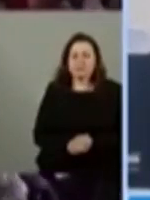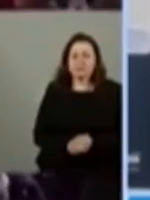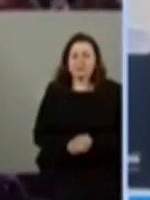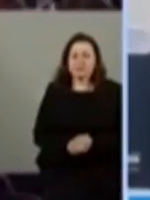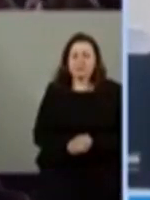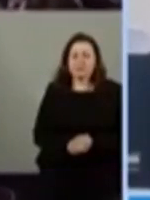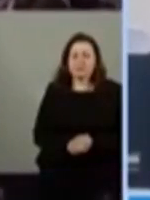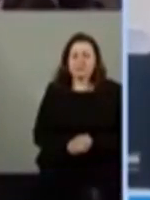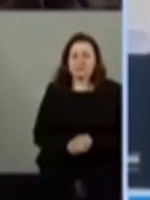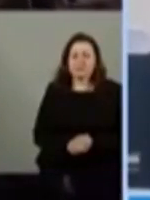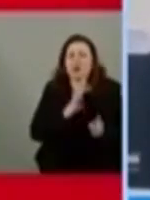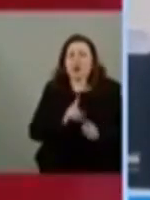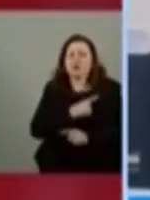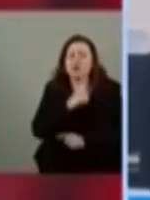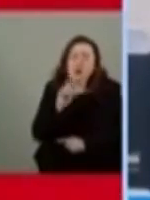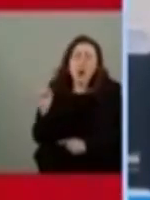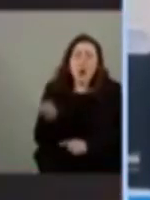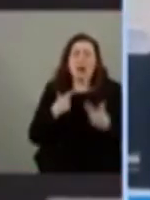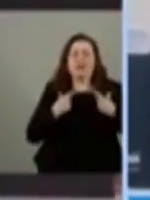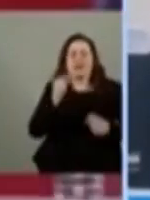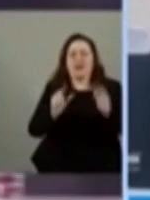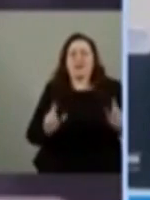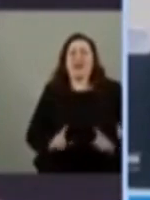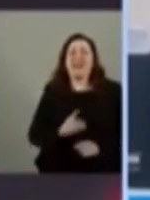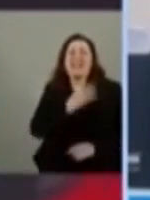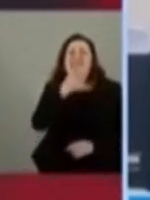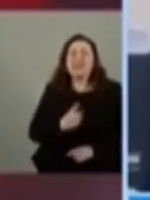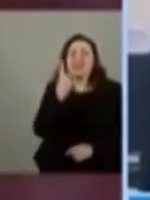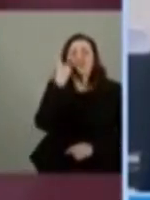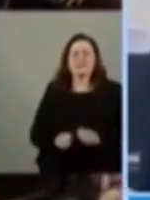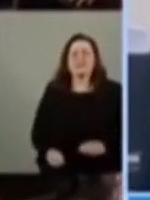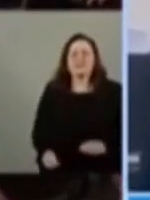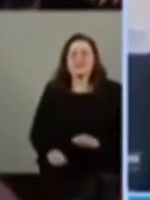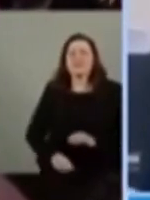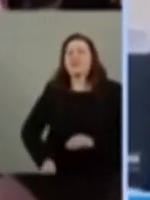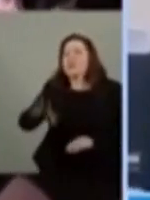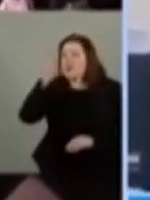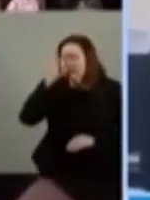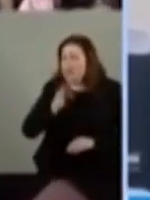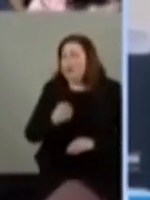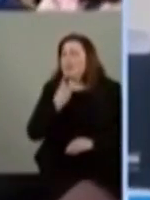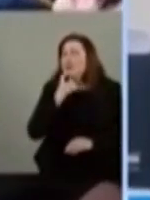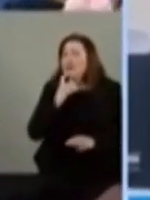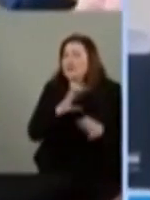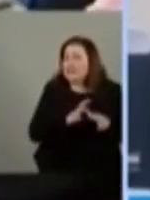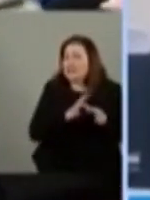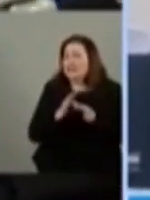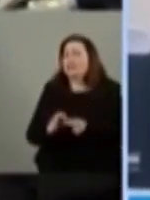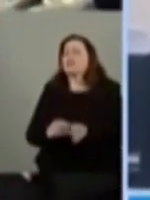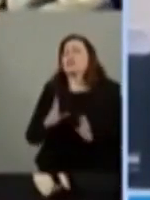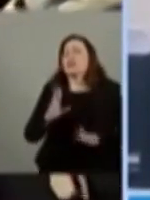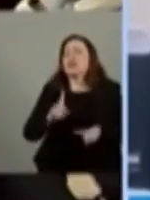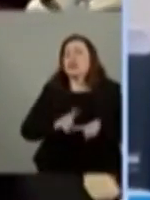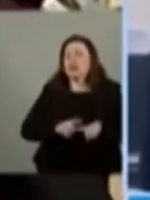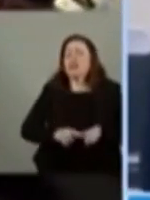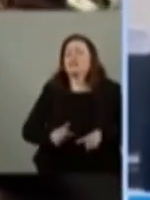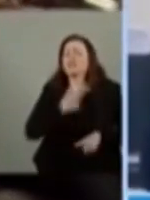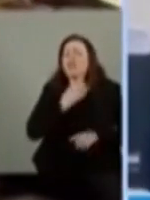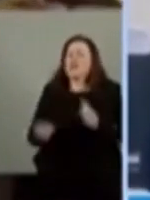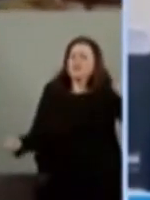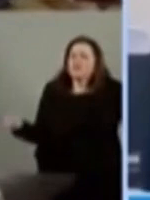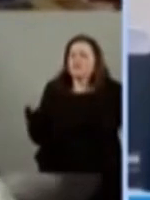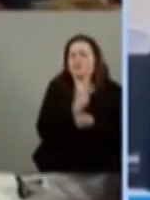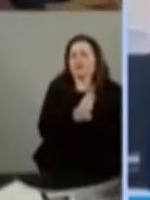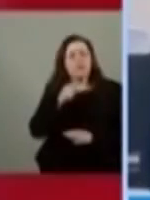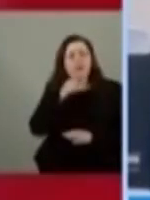εισόδημα. Σε αυτά δεν είναι αποτελεσματικοί. Δεν τους βρίσκουν ως διέξοδο και αυτό θα πρέπει να το καταλάβουν, μπας και αλλάξουν πολιτική. Τώρα, αν θα αλλάξουν όνομα,